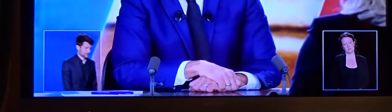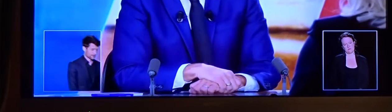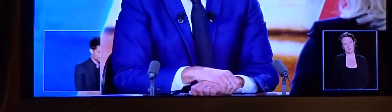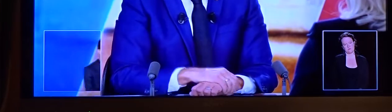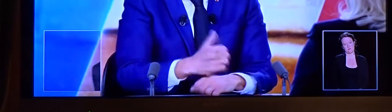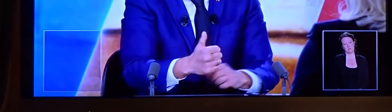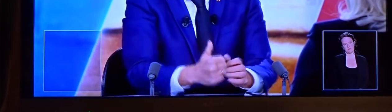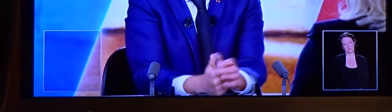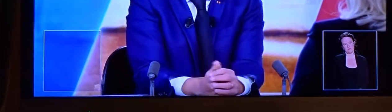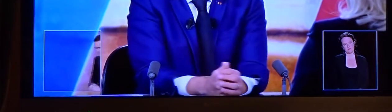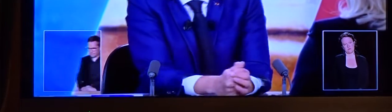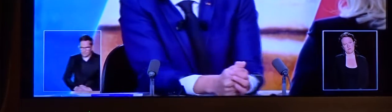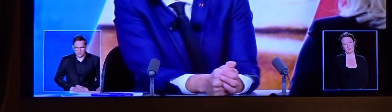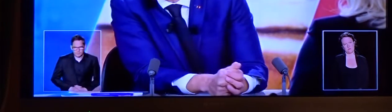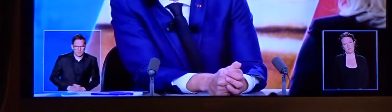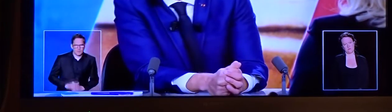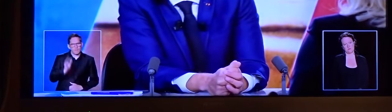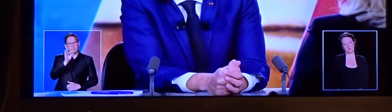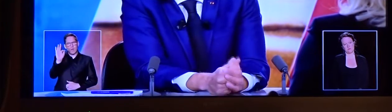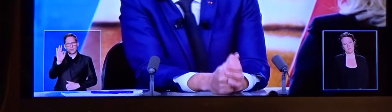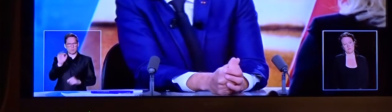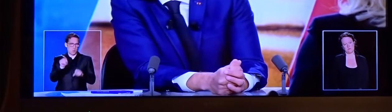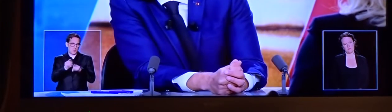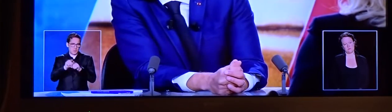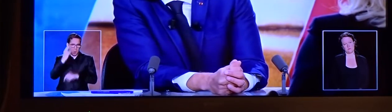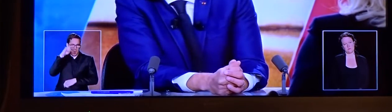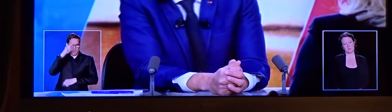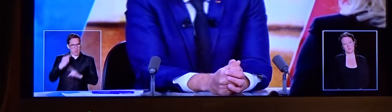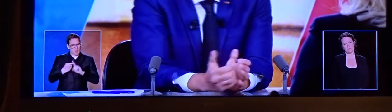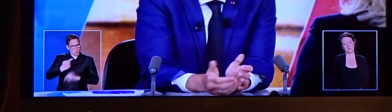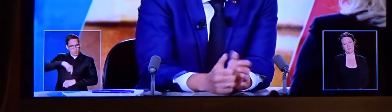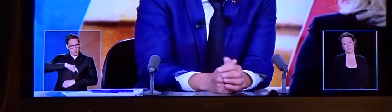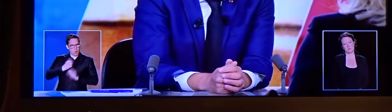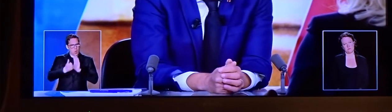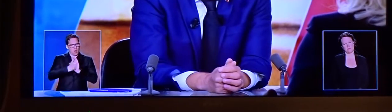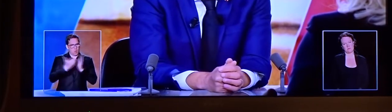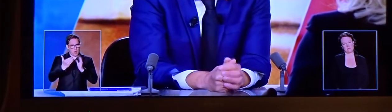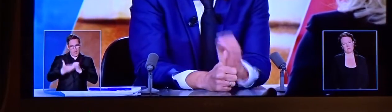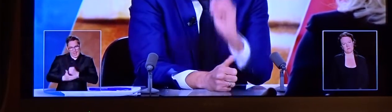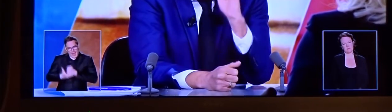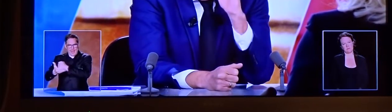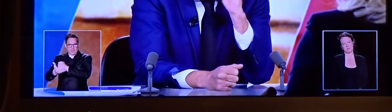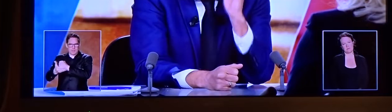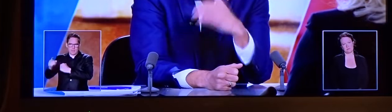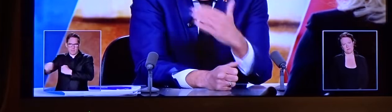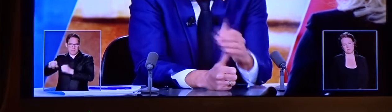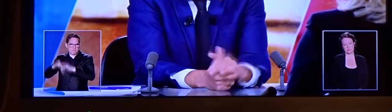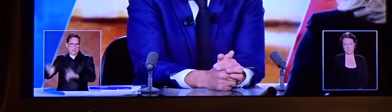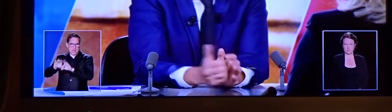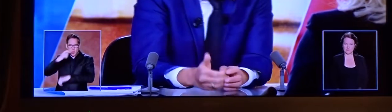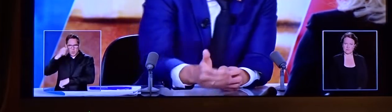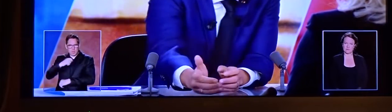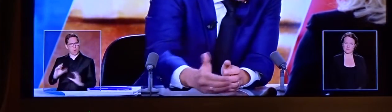fait dès le début, d'abord de soutenir l'Ukraine pour résister. De soutenir en aidant les Ukrainiens avec